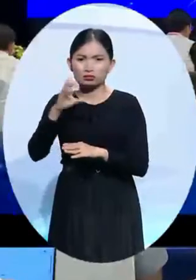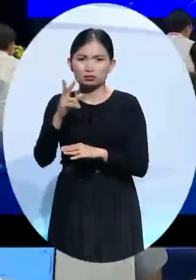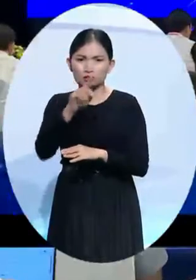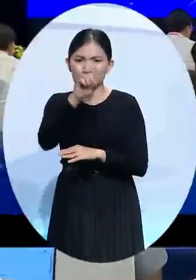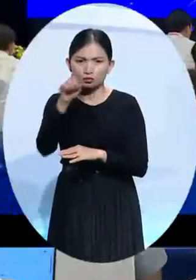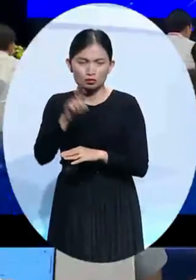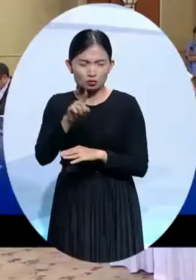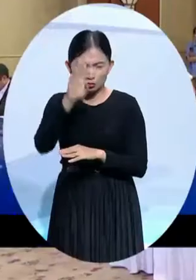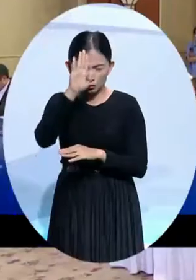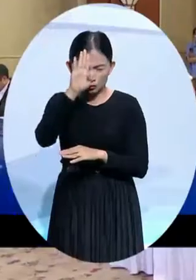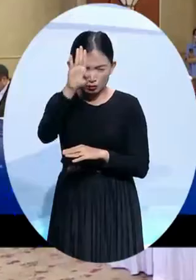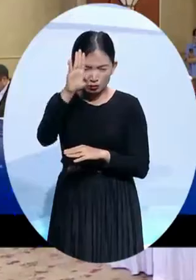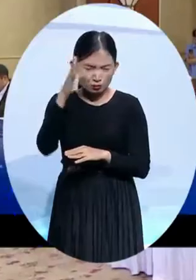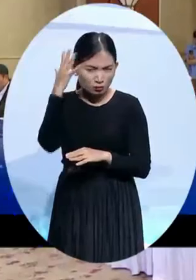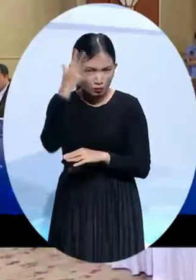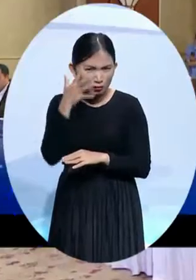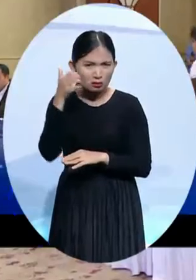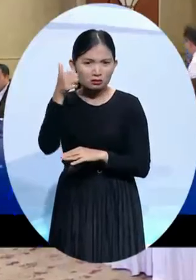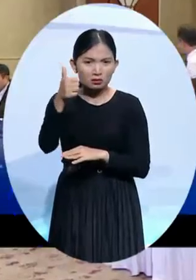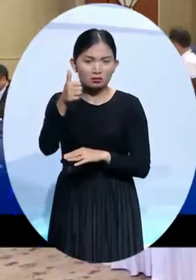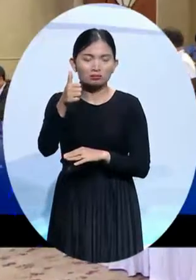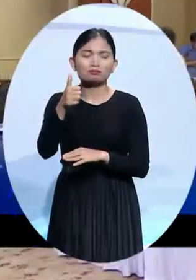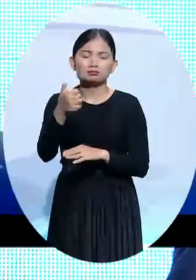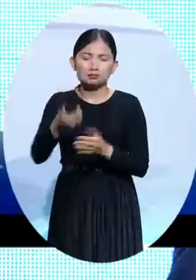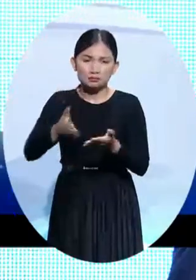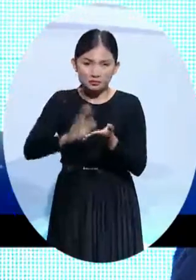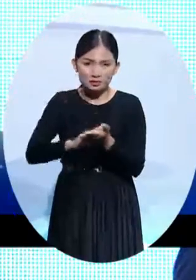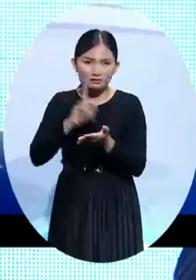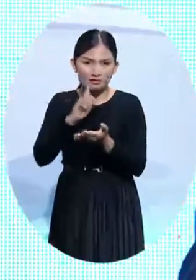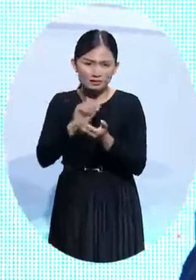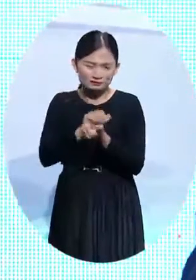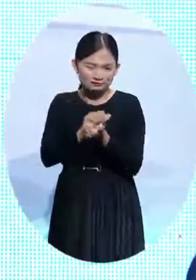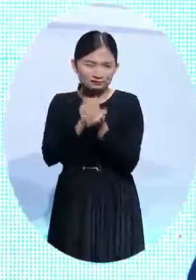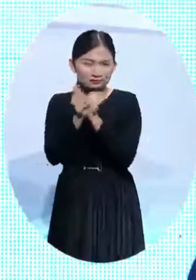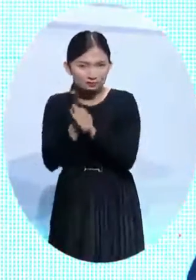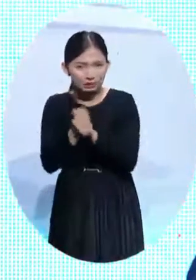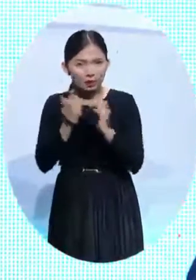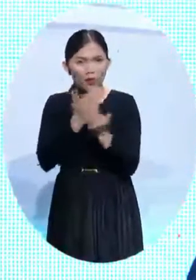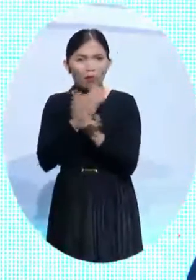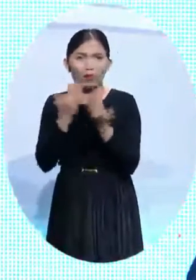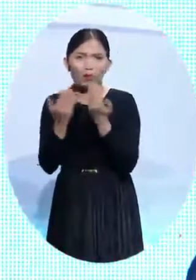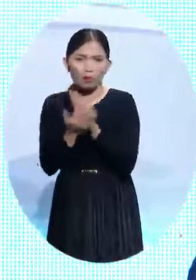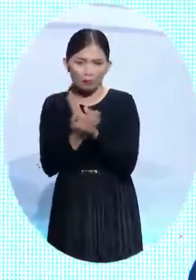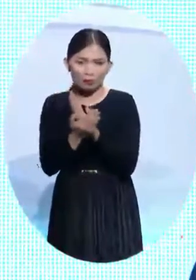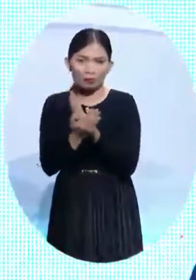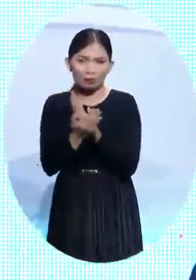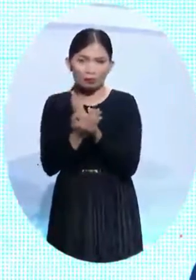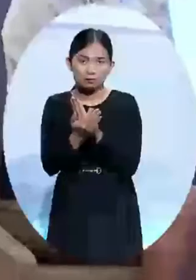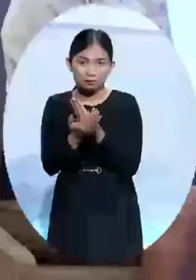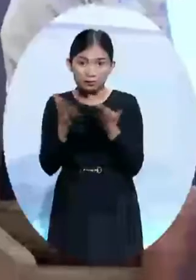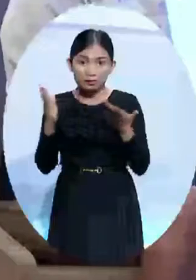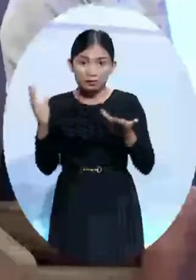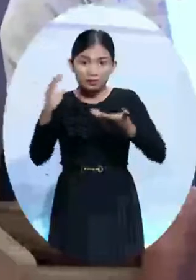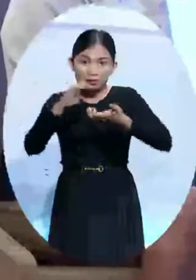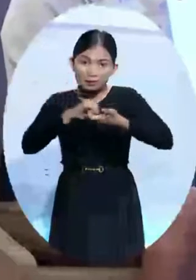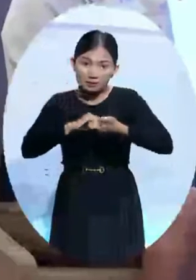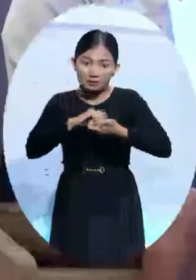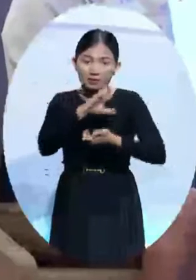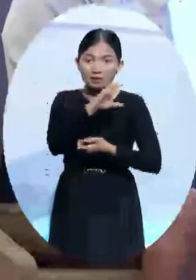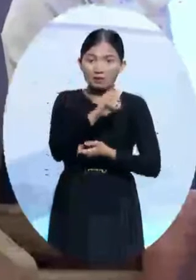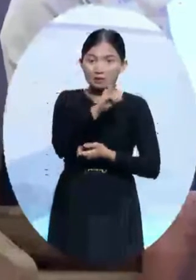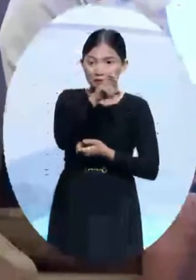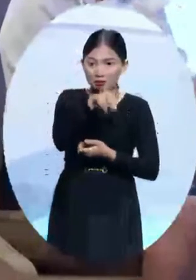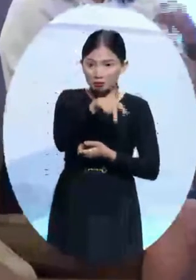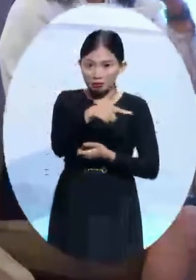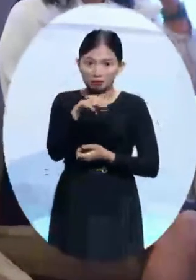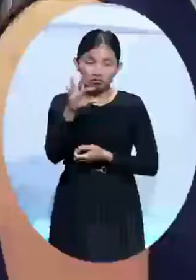không vì thế mà không thích ứng và thay đổi. Tại hội thảo, các chuyên gia cũng đã thảo luận về mô hình hợp tác công tư, vấn đề quản trị, chia sẻ và chuyển